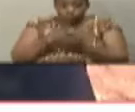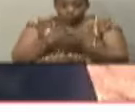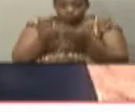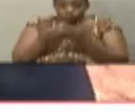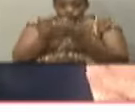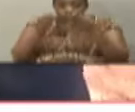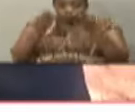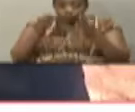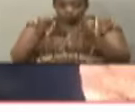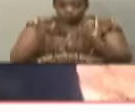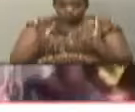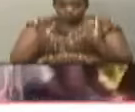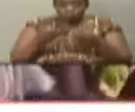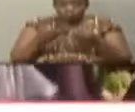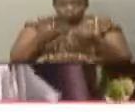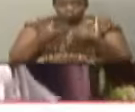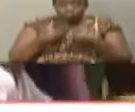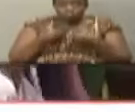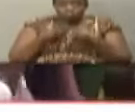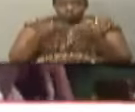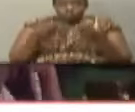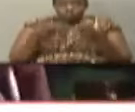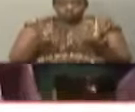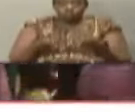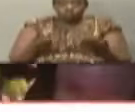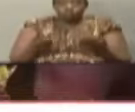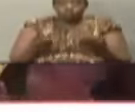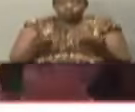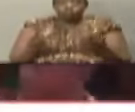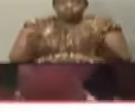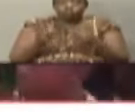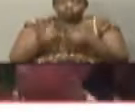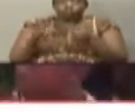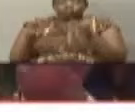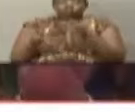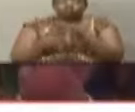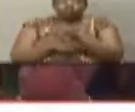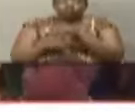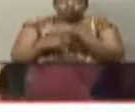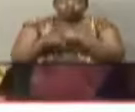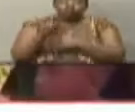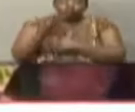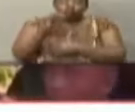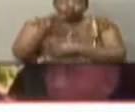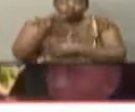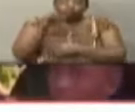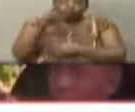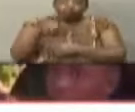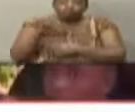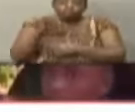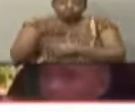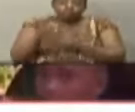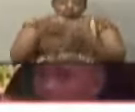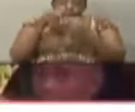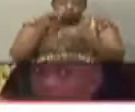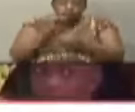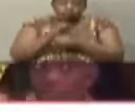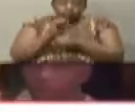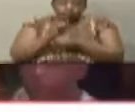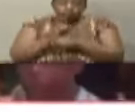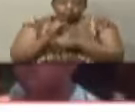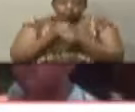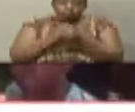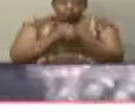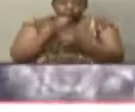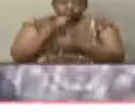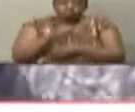kimu yabadde akituwa. Sheikh Abdurahman Serunjoji amyuka kadhi we Kayunga azimye emirimu gya Ikyuli era nti abadde ayagala nnyo